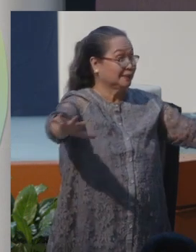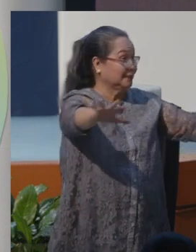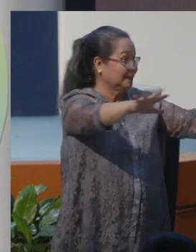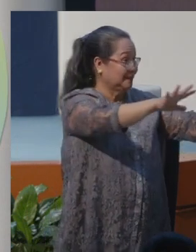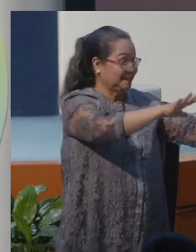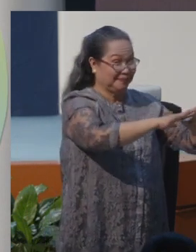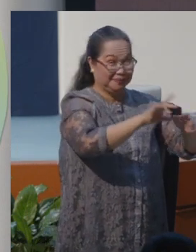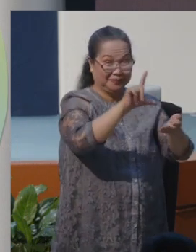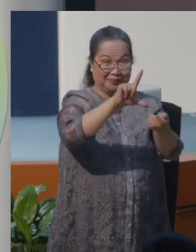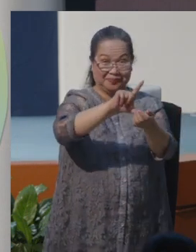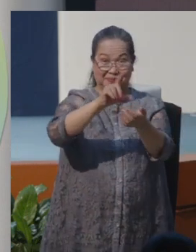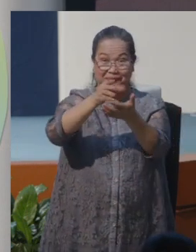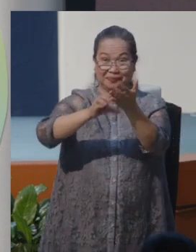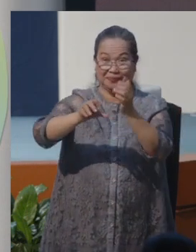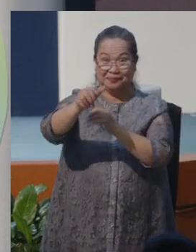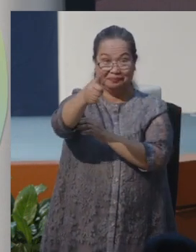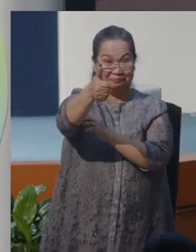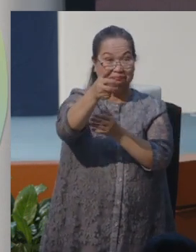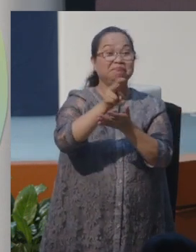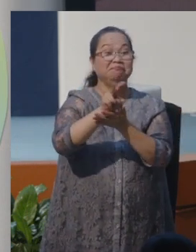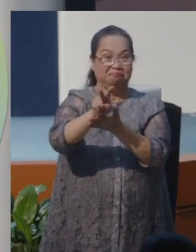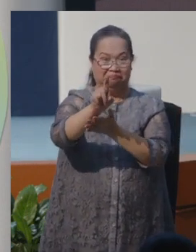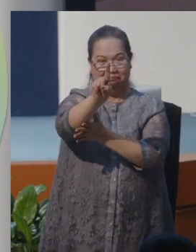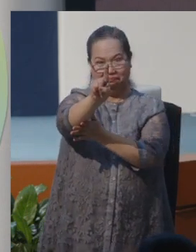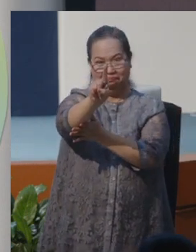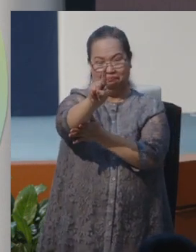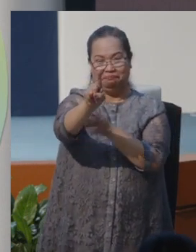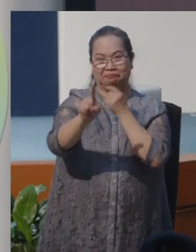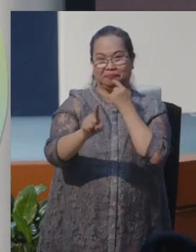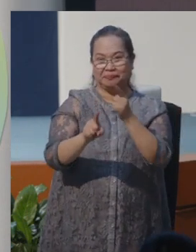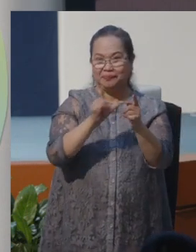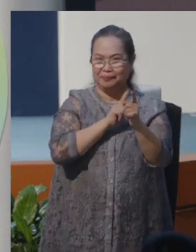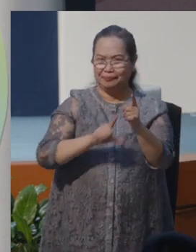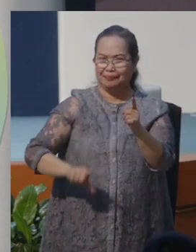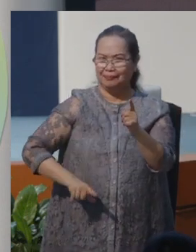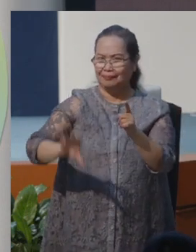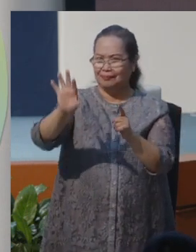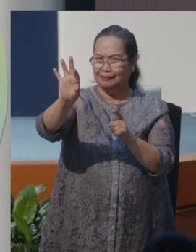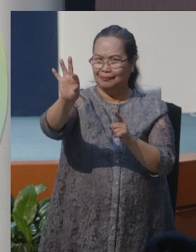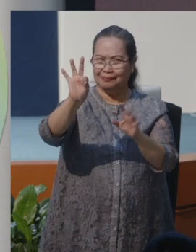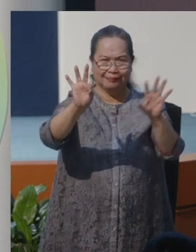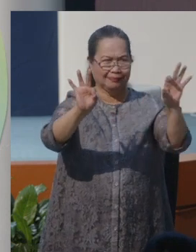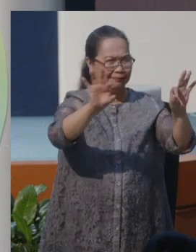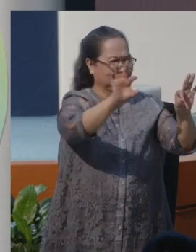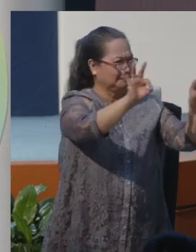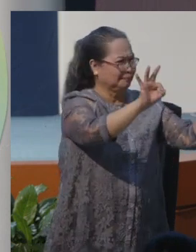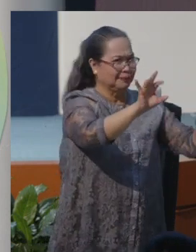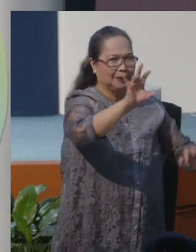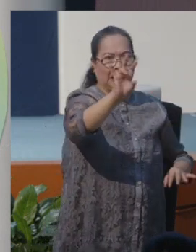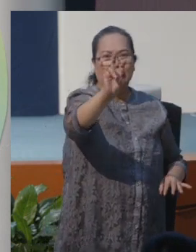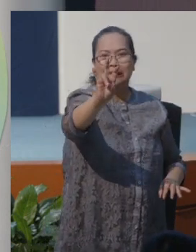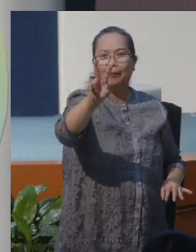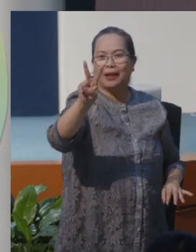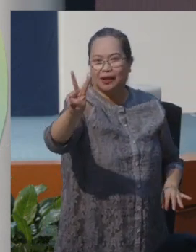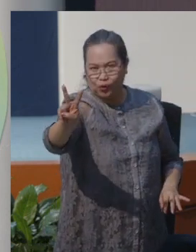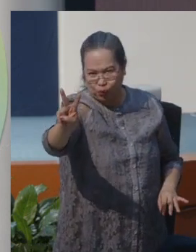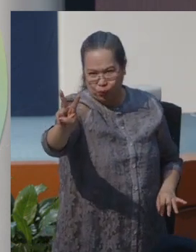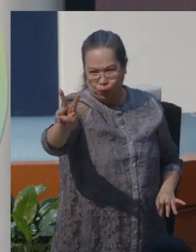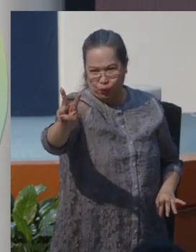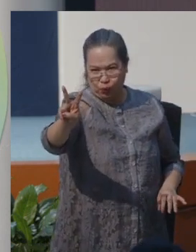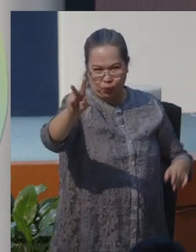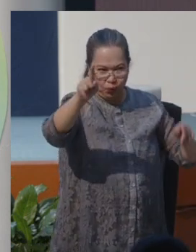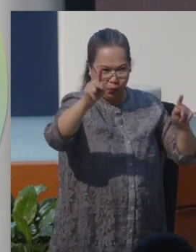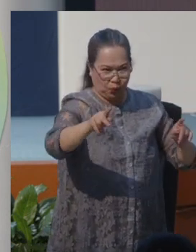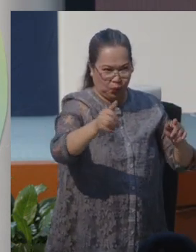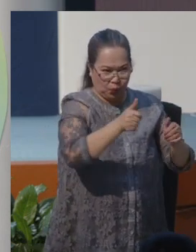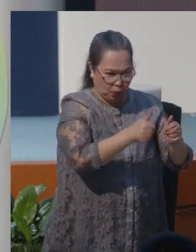10, halimbawa, verse 1, sabi ron, the Lord appointed 72 others and sent them on